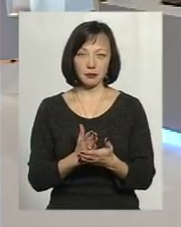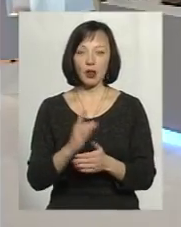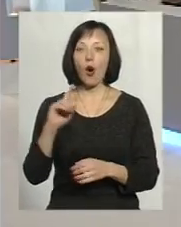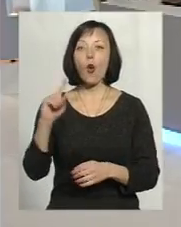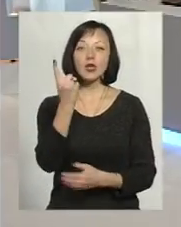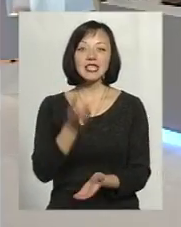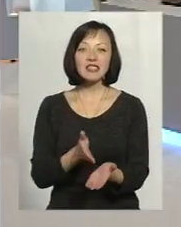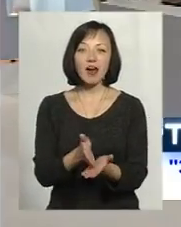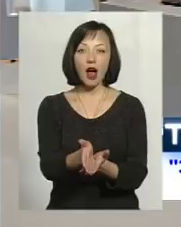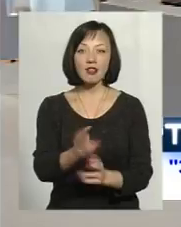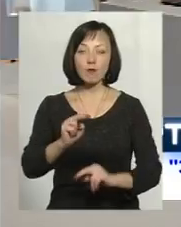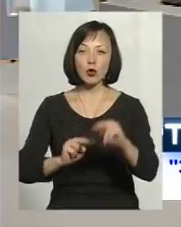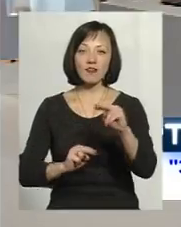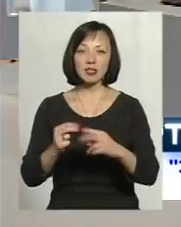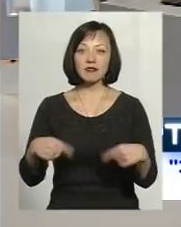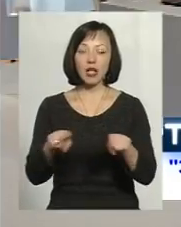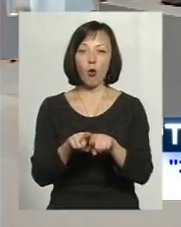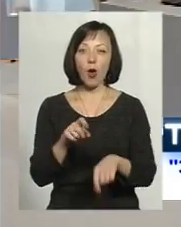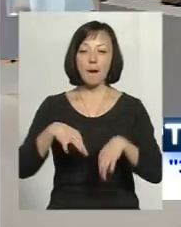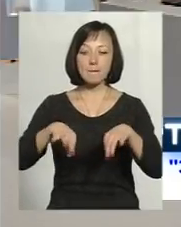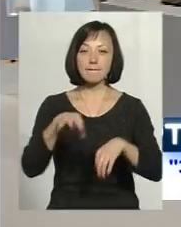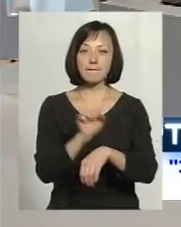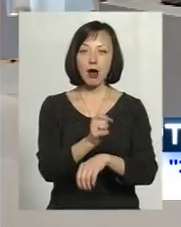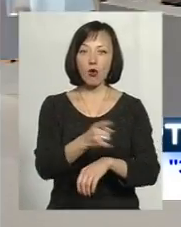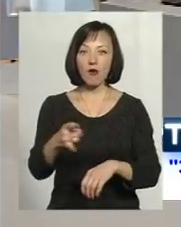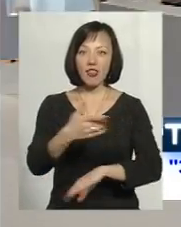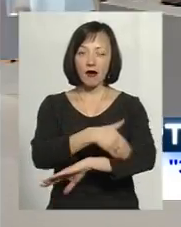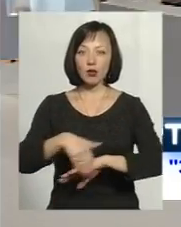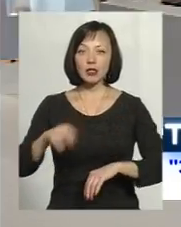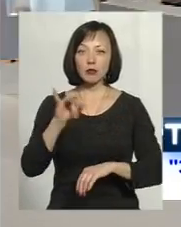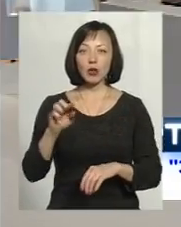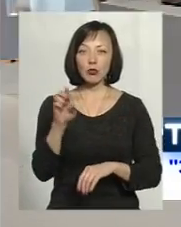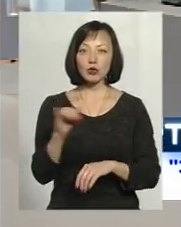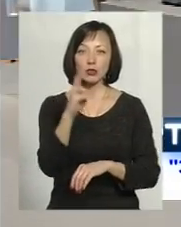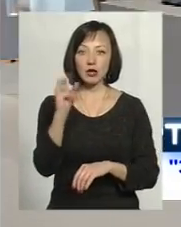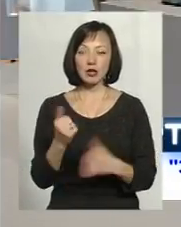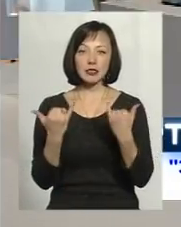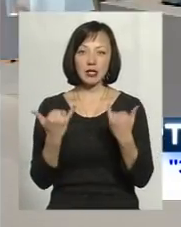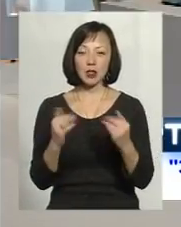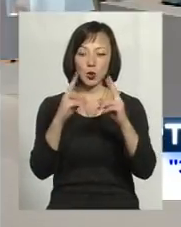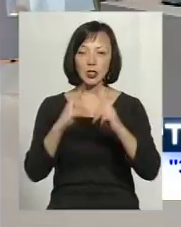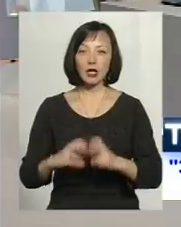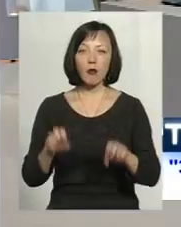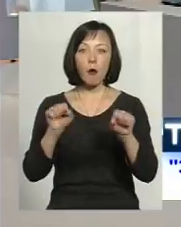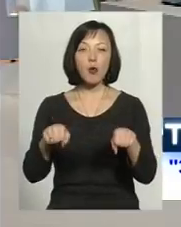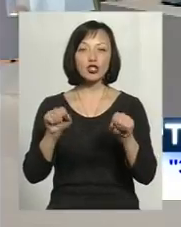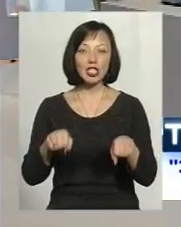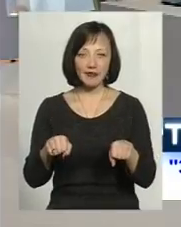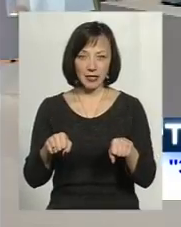з варіантів будівництва такої парковки на вулиці Прибузькій. Зараз ми розглядаємо